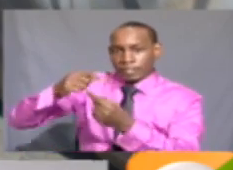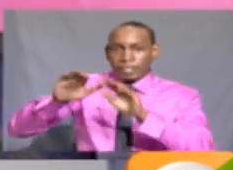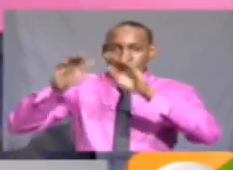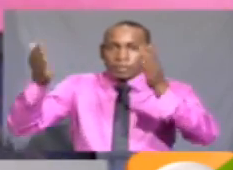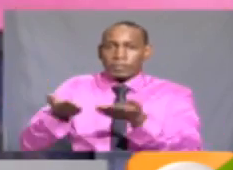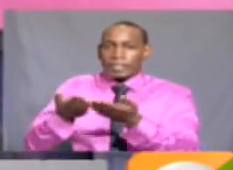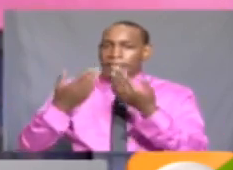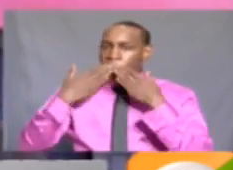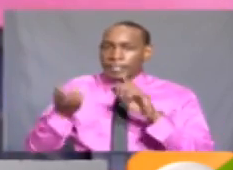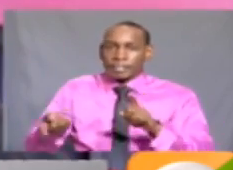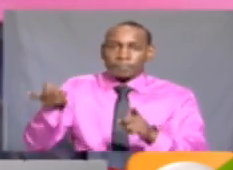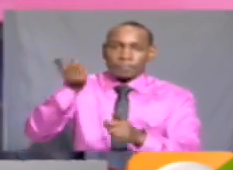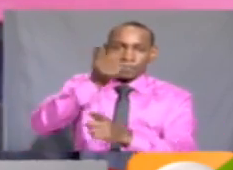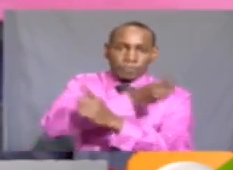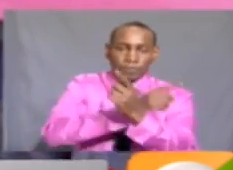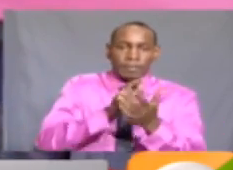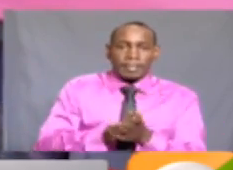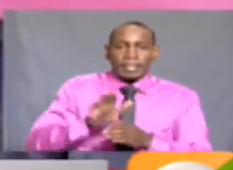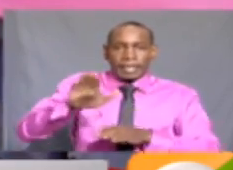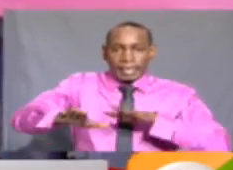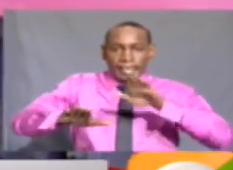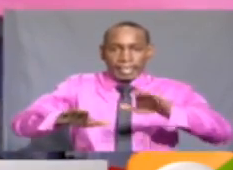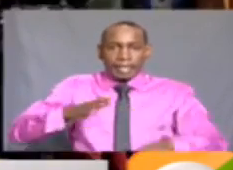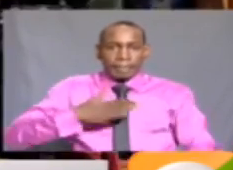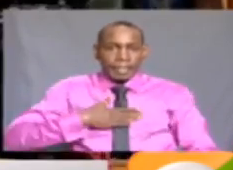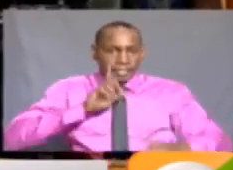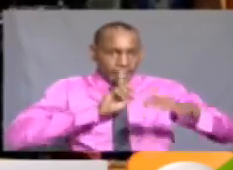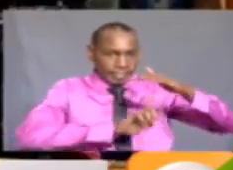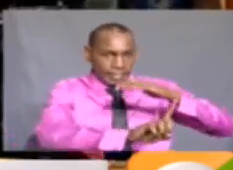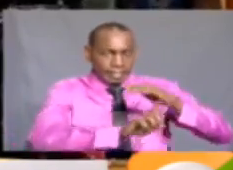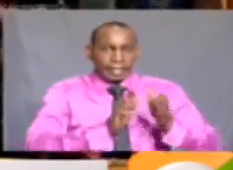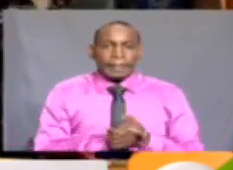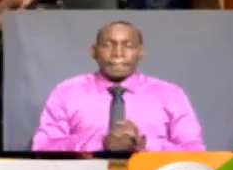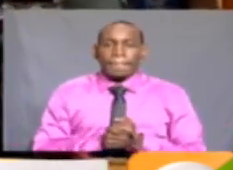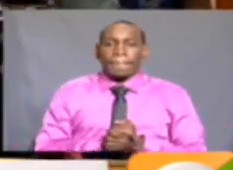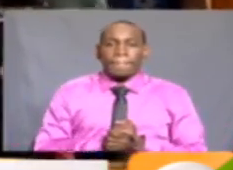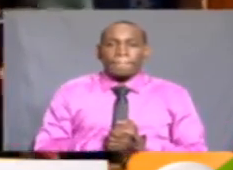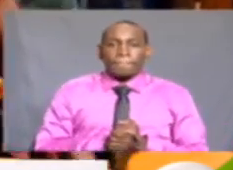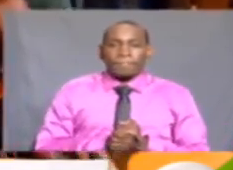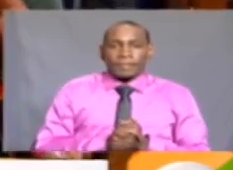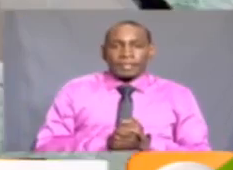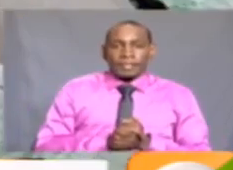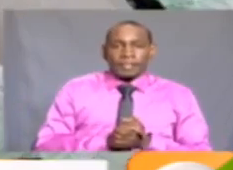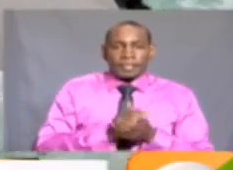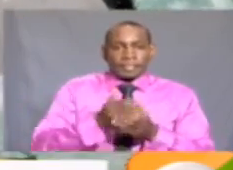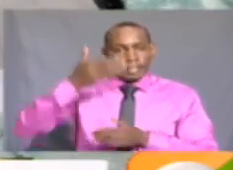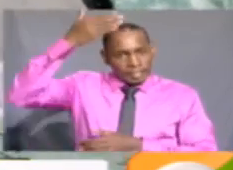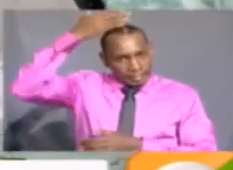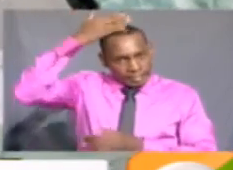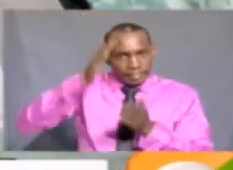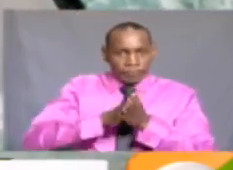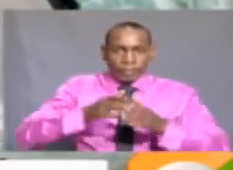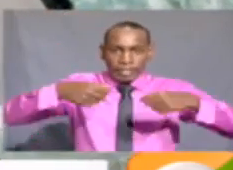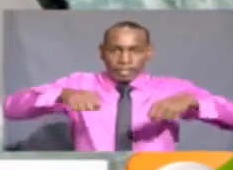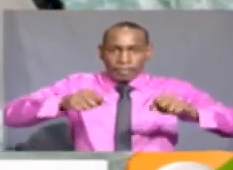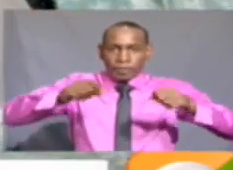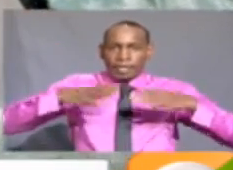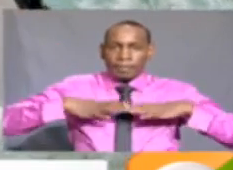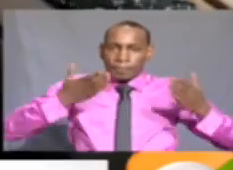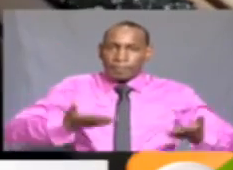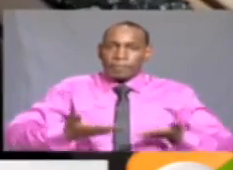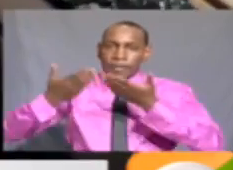kujua ya gari. Miguu yangu bado zilikuwa ndani. Wahudumu wa taxi na bodaboda walimpeleka